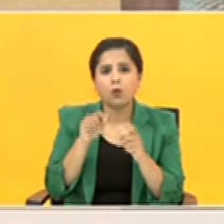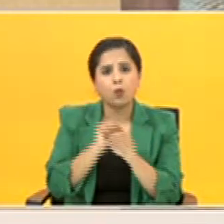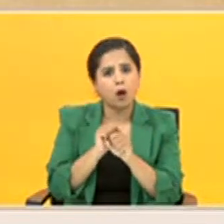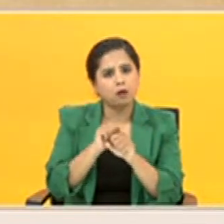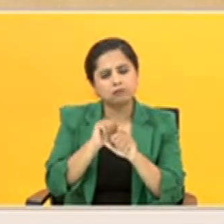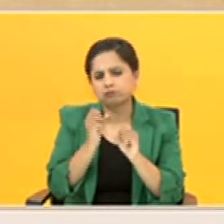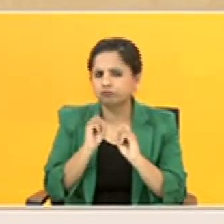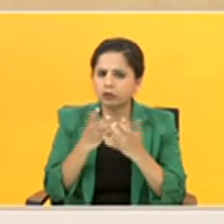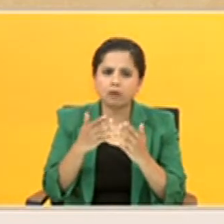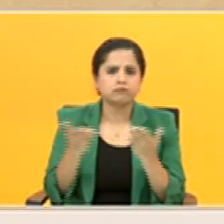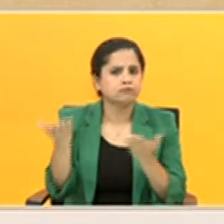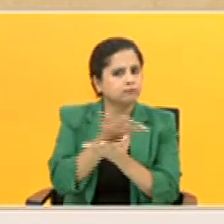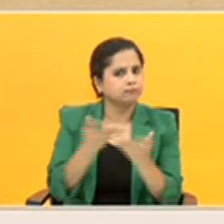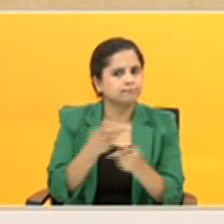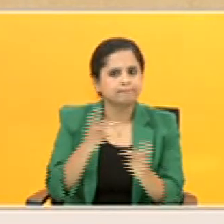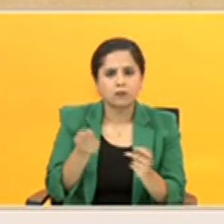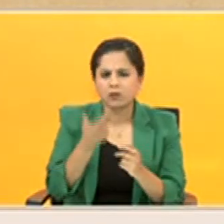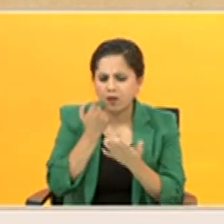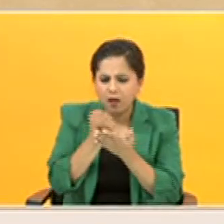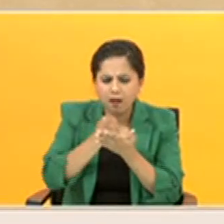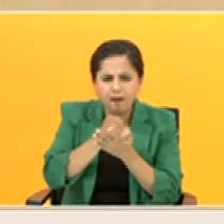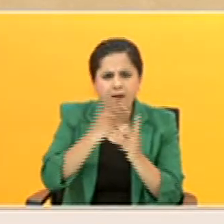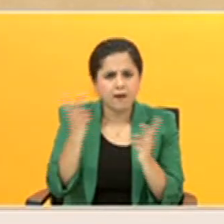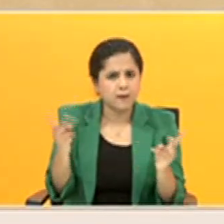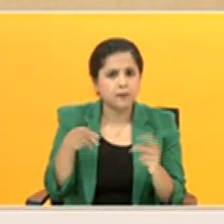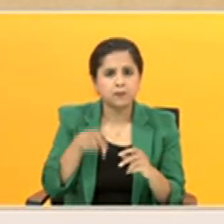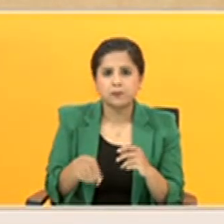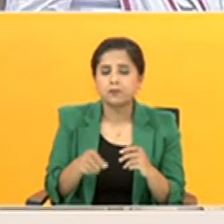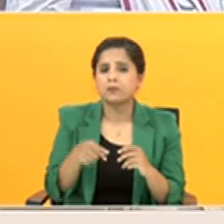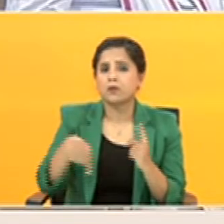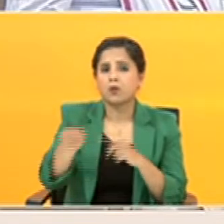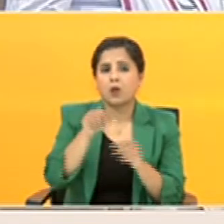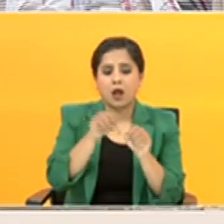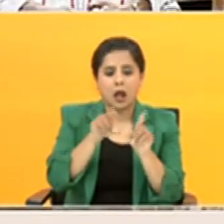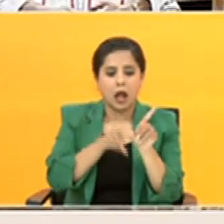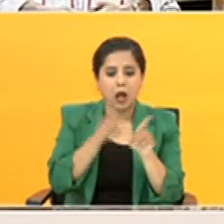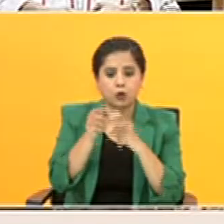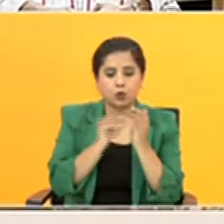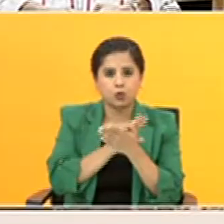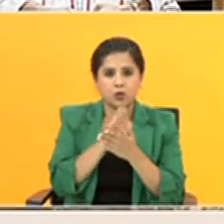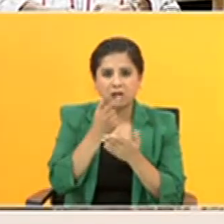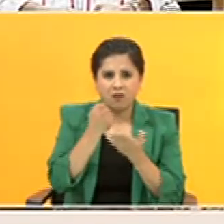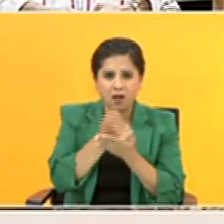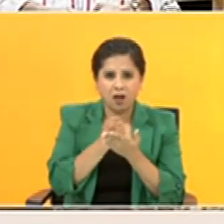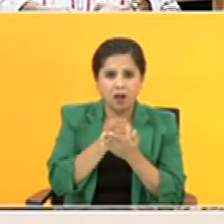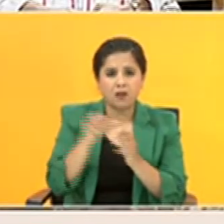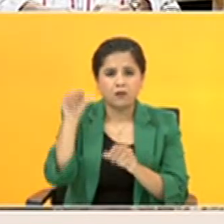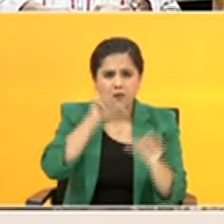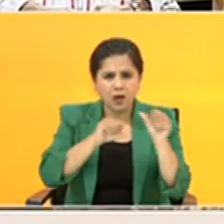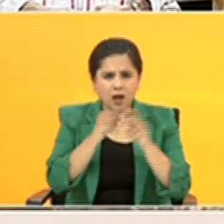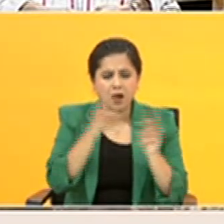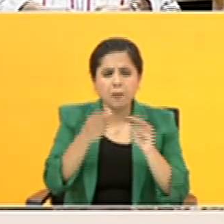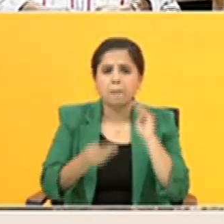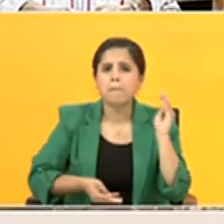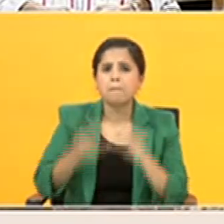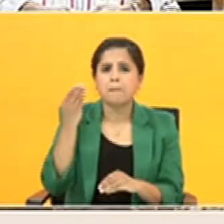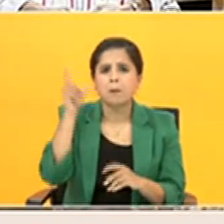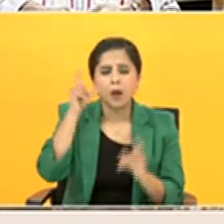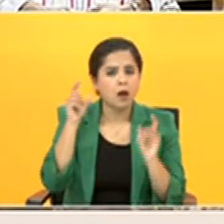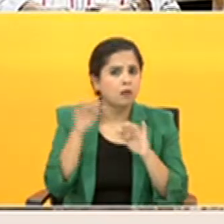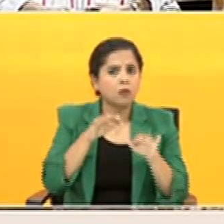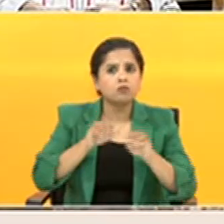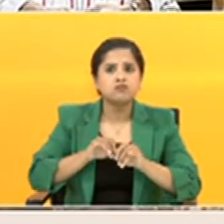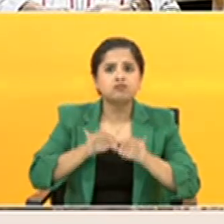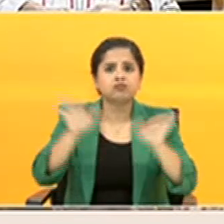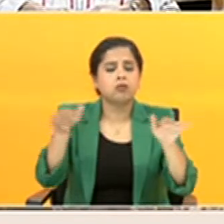गया है। इस पहल से आयुष को पूरी दुनिया में वैज्ञानिक तरीके से अधिक लोगों तक